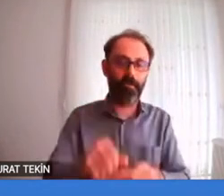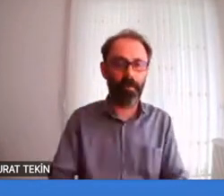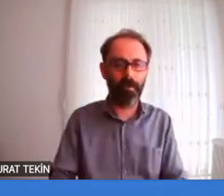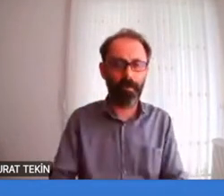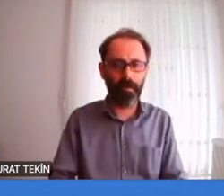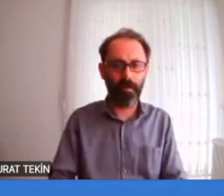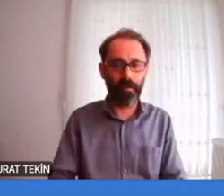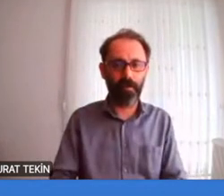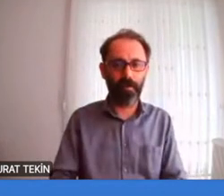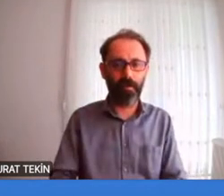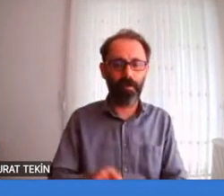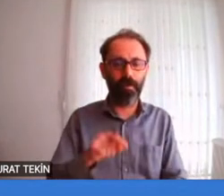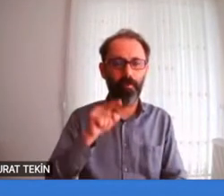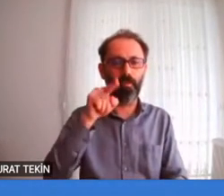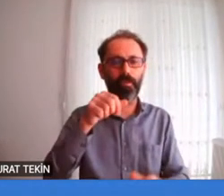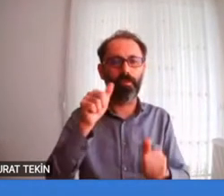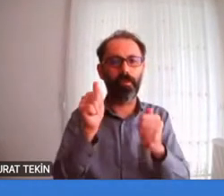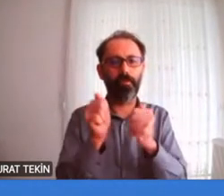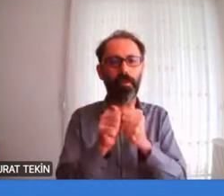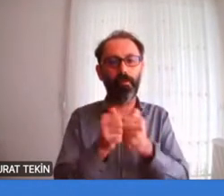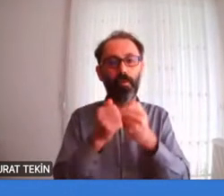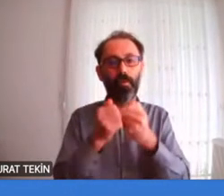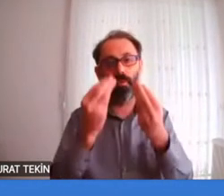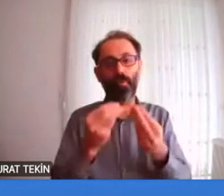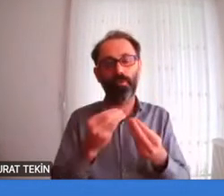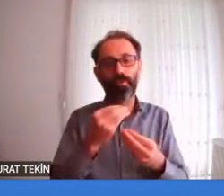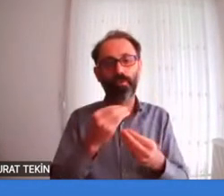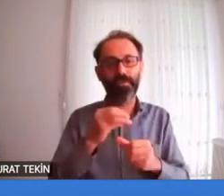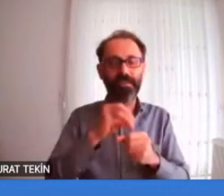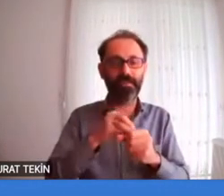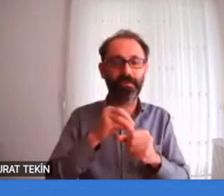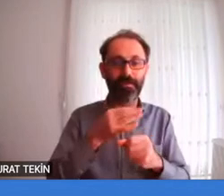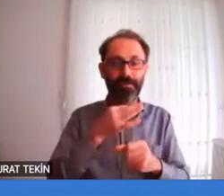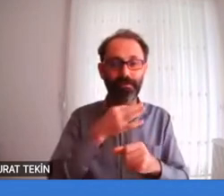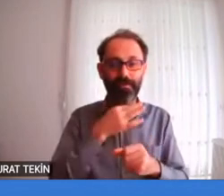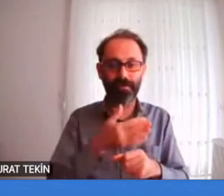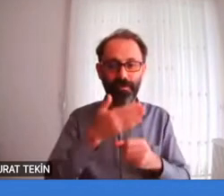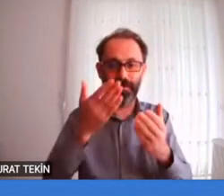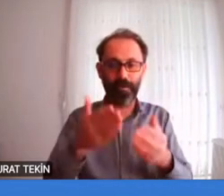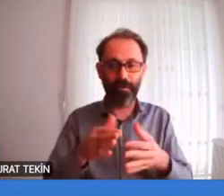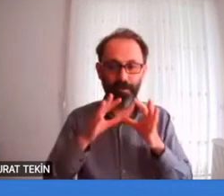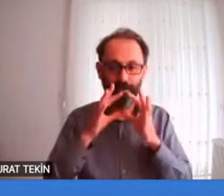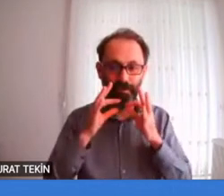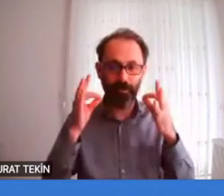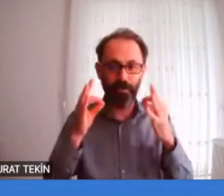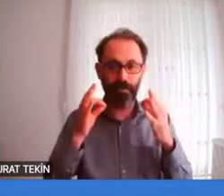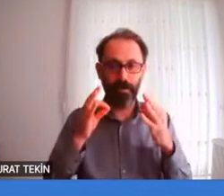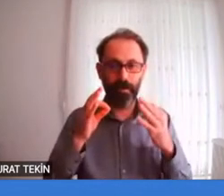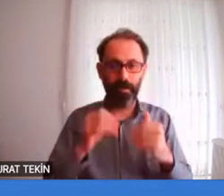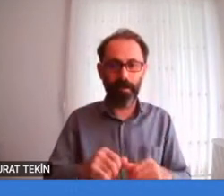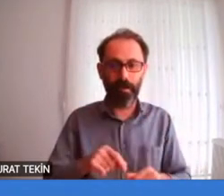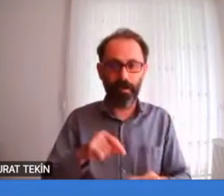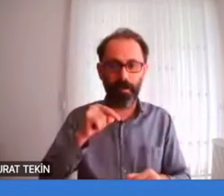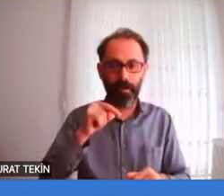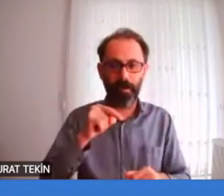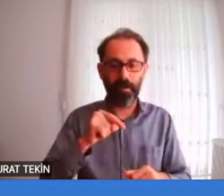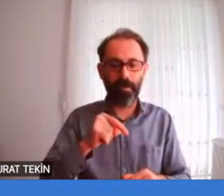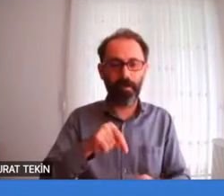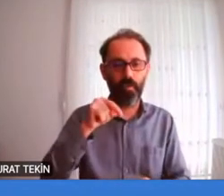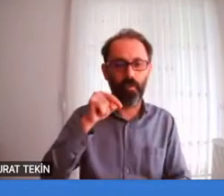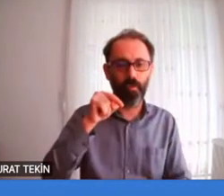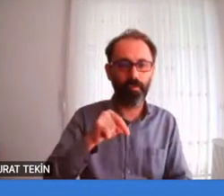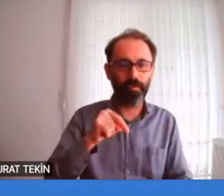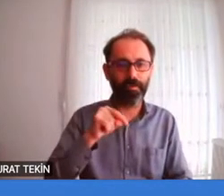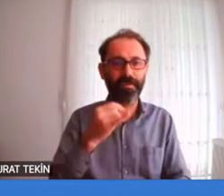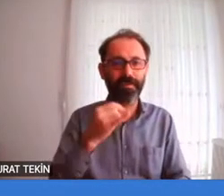Çok olimpiyatlarında yoktum. Yakın bir zamanda takıma katıldım. Bu söyleşin için hepinize çok çok teşekkür ediyoruz.